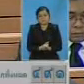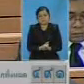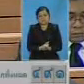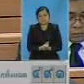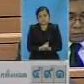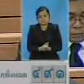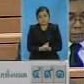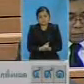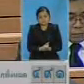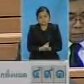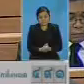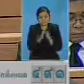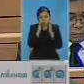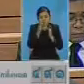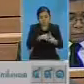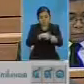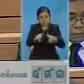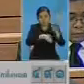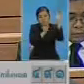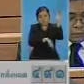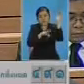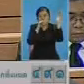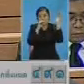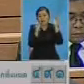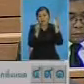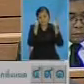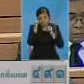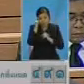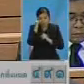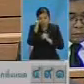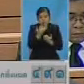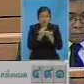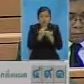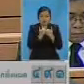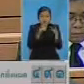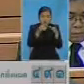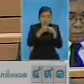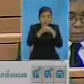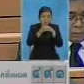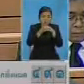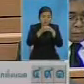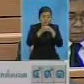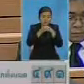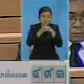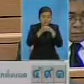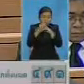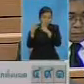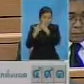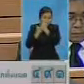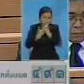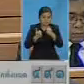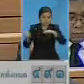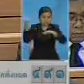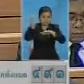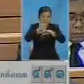วันนี้พี่น้องประชาชนทั้งจังหวัดชายแดนภาคใต้เขาพูดยังไงครับว่าในช่วงที่พรรคประชาธิปัตย์เป็นรัฐบาลท่านประธานได้ถ้า